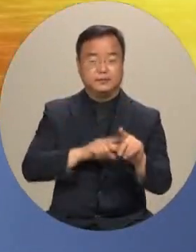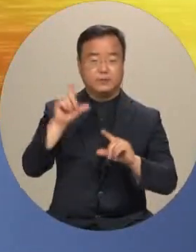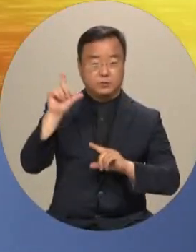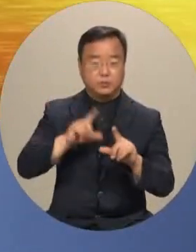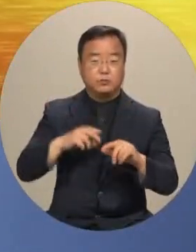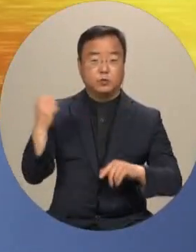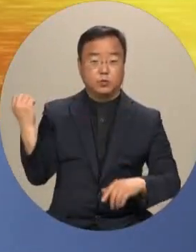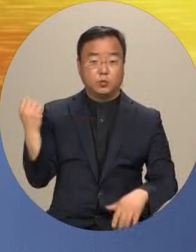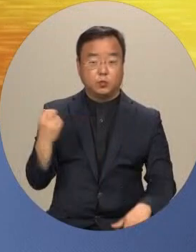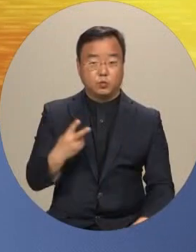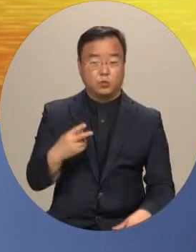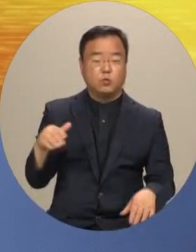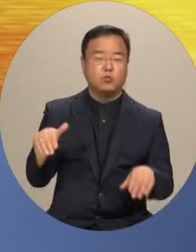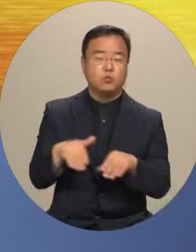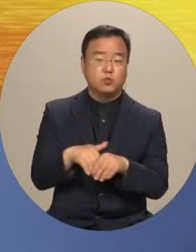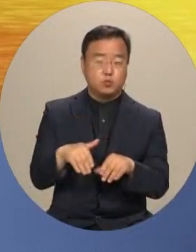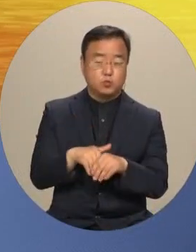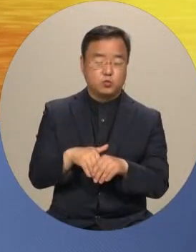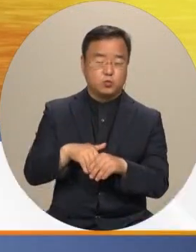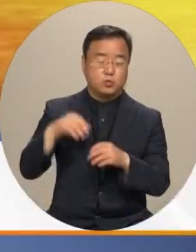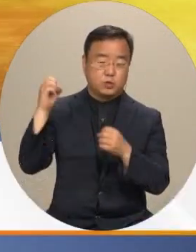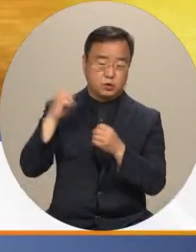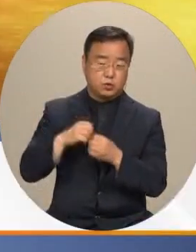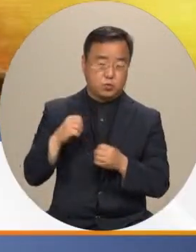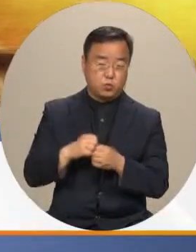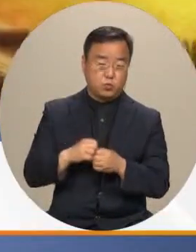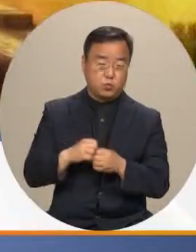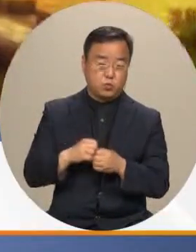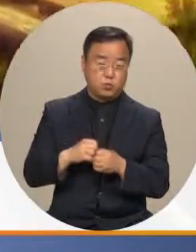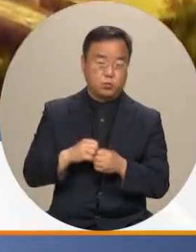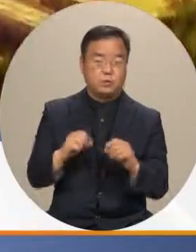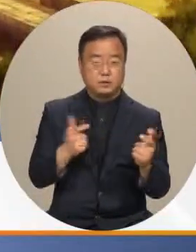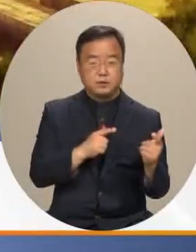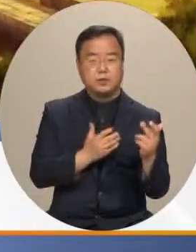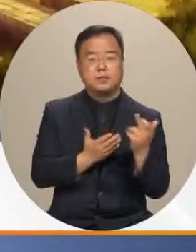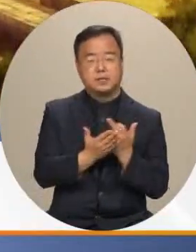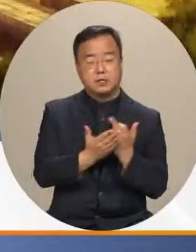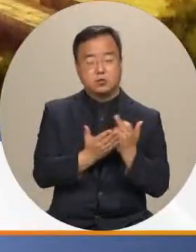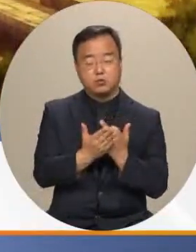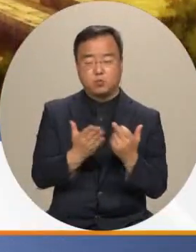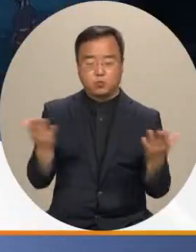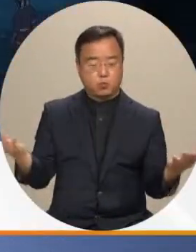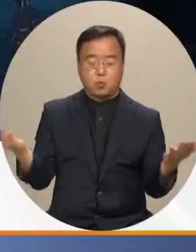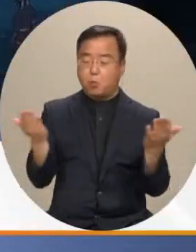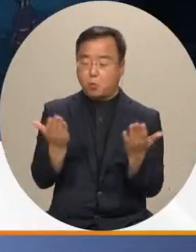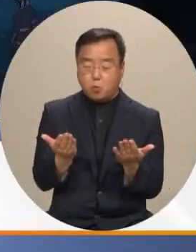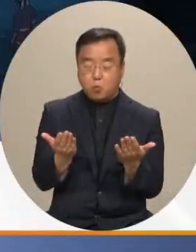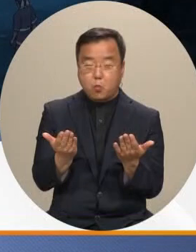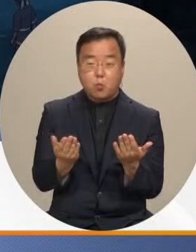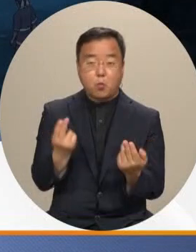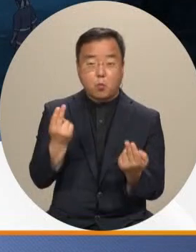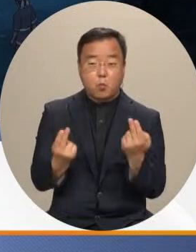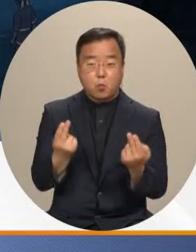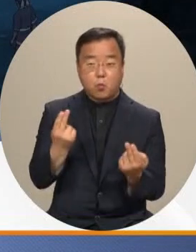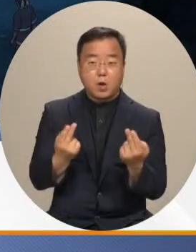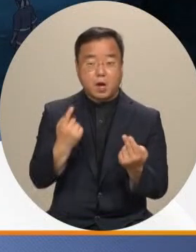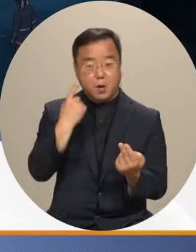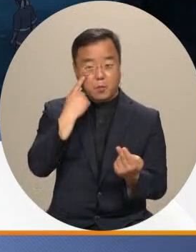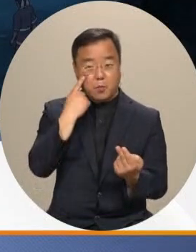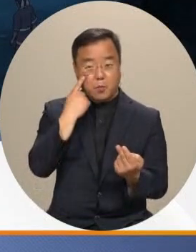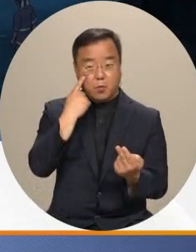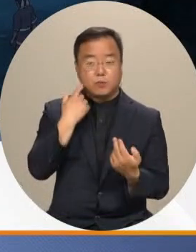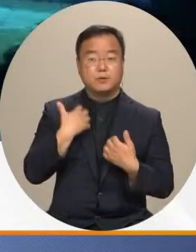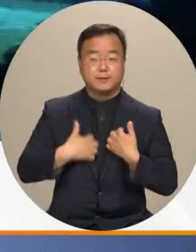거기에 따른 문화와 풍습을 실제 제주도와 한번 이렇게 비교해 보시면서 보시는 것도